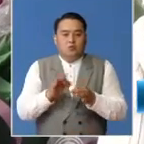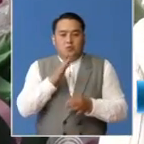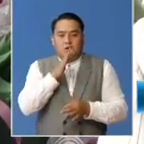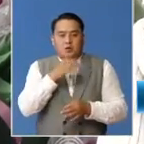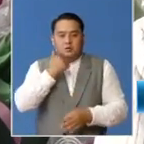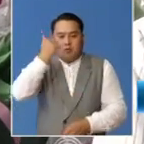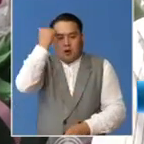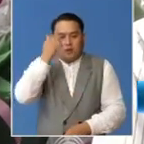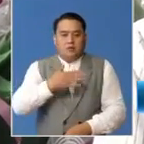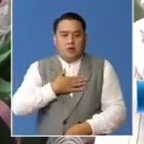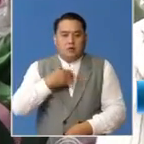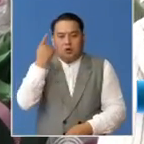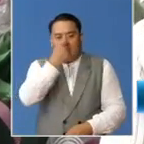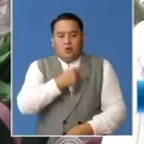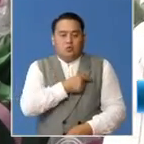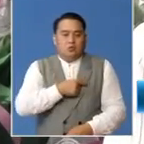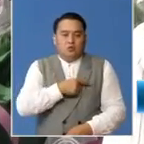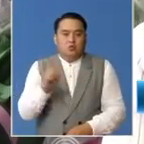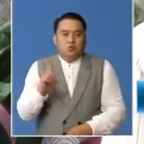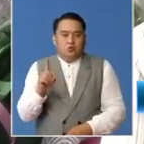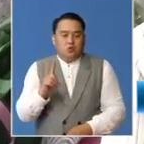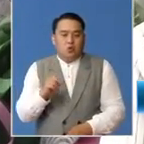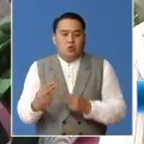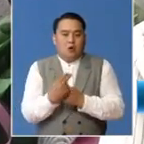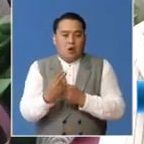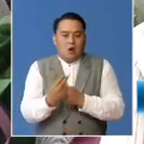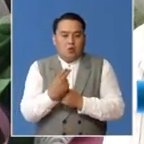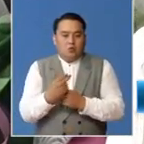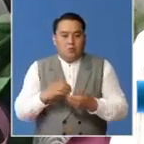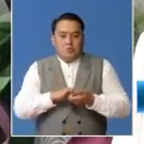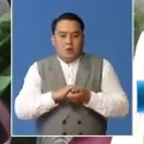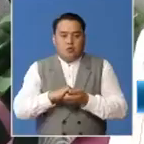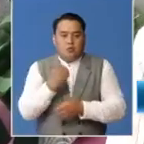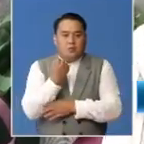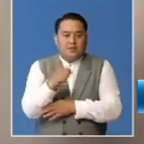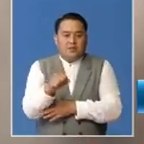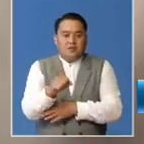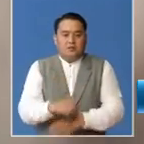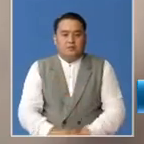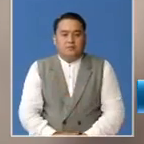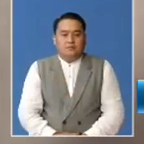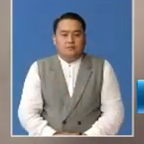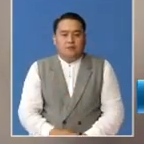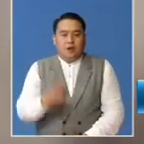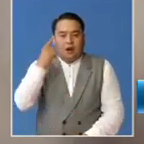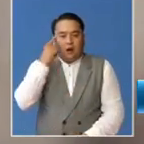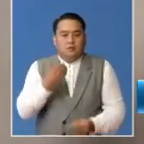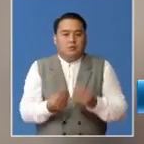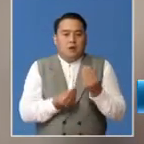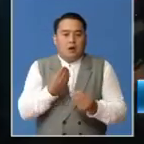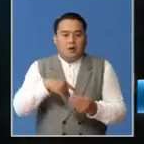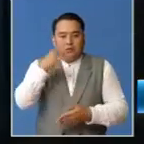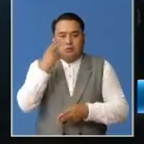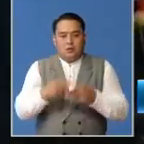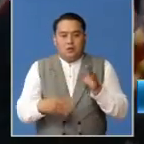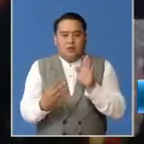Я благодарна нашему личному тренеру за то, что он научил Дильдаш бороться и побеждать. Азиатские игры сборная Казахстана